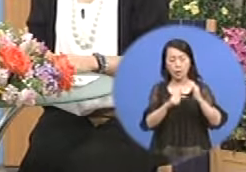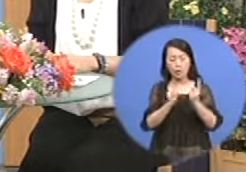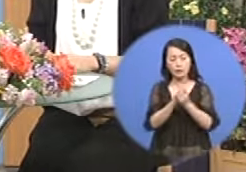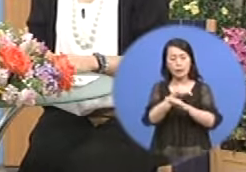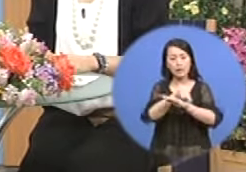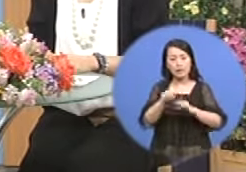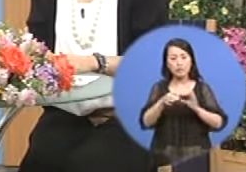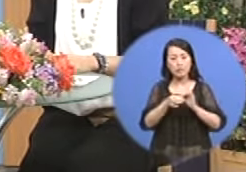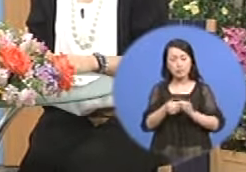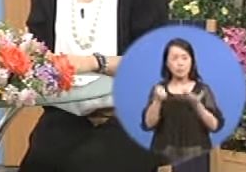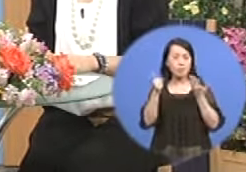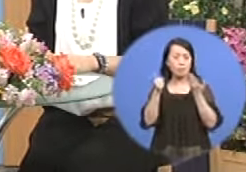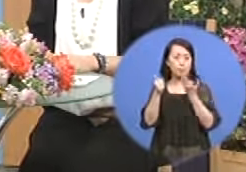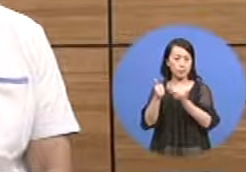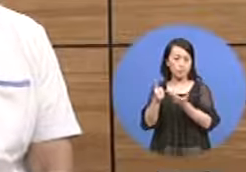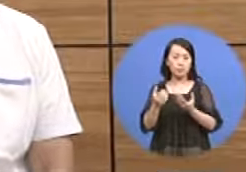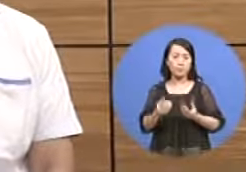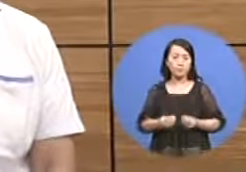きしました。